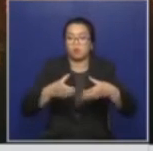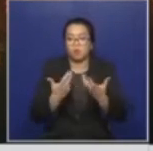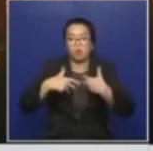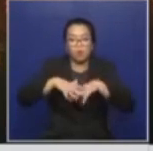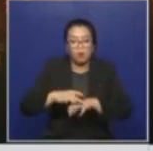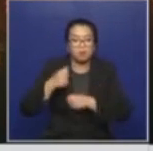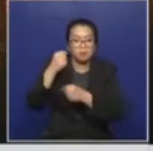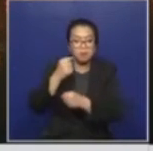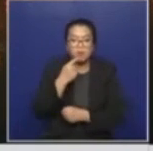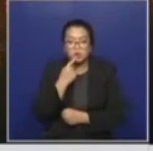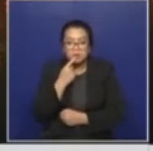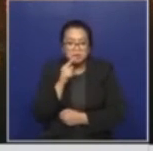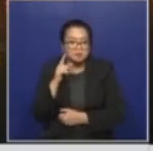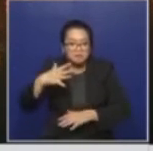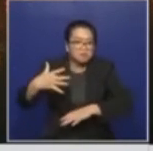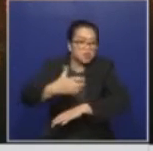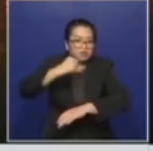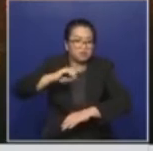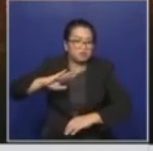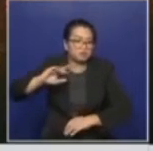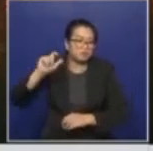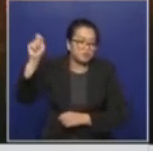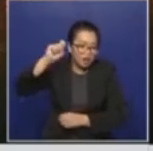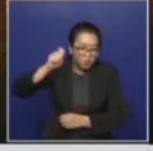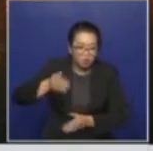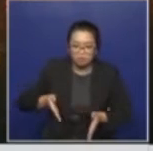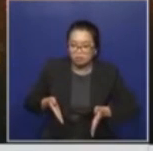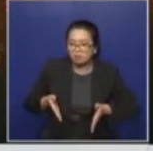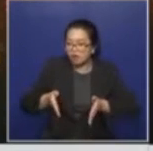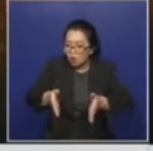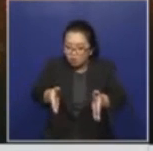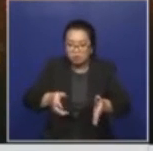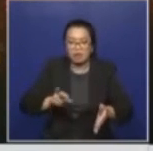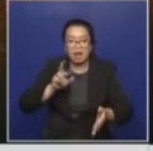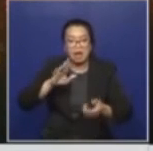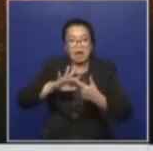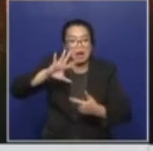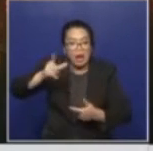ที่ยุแย่ออกมามาบุกยึดถนนราชดำเนิน